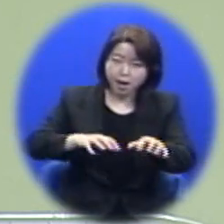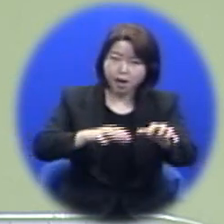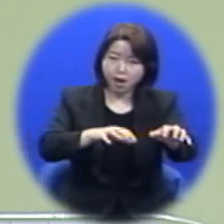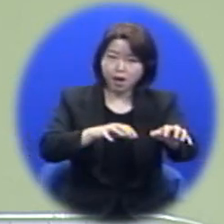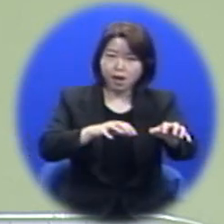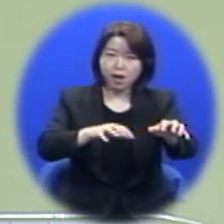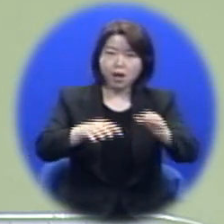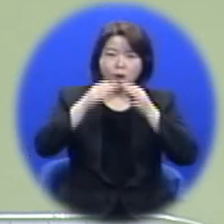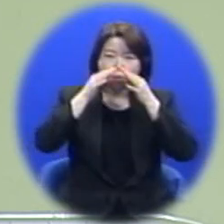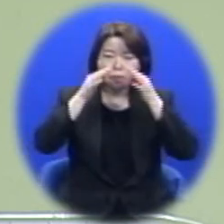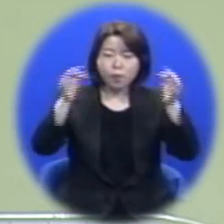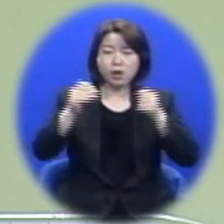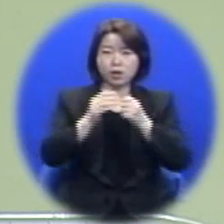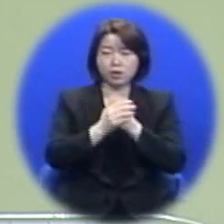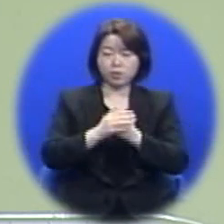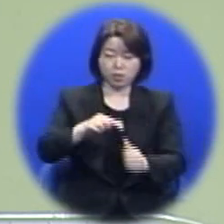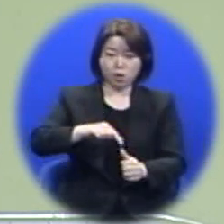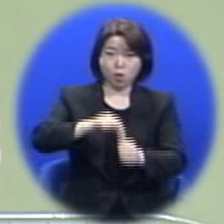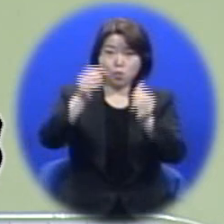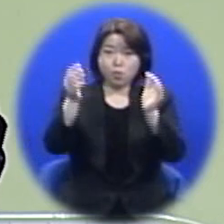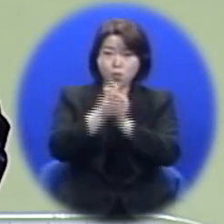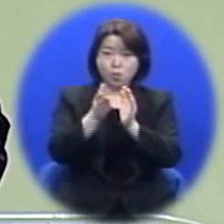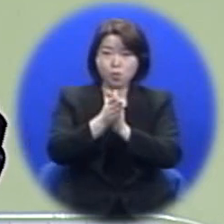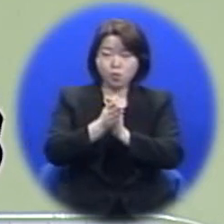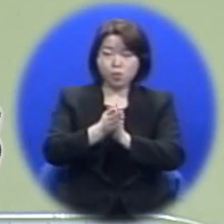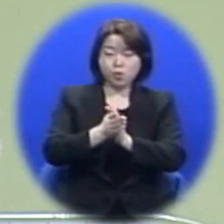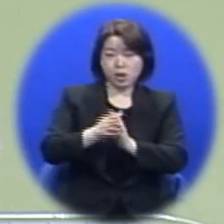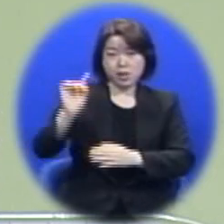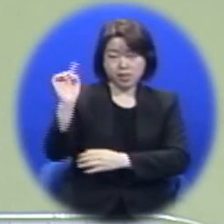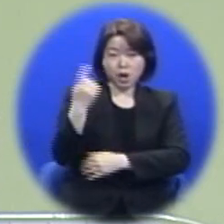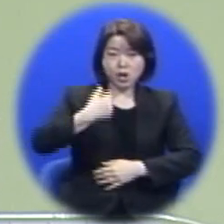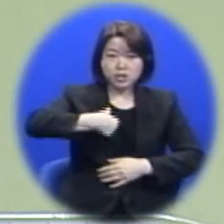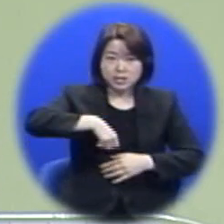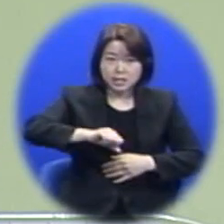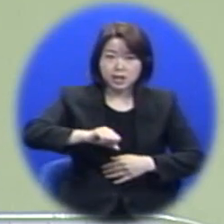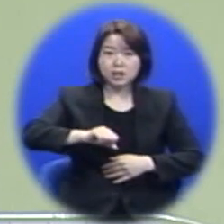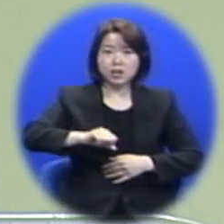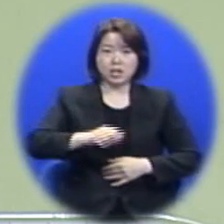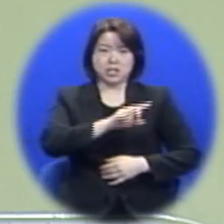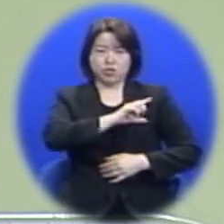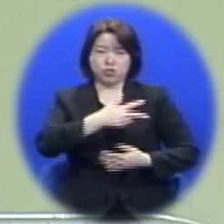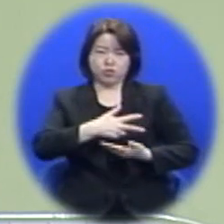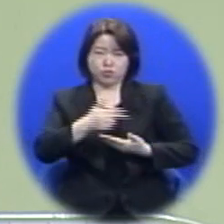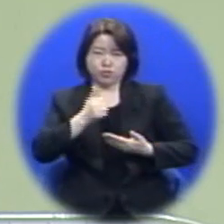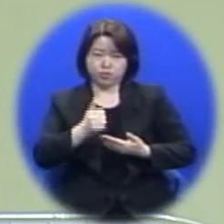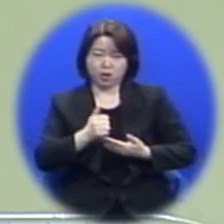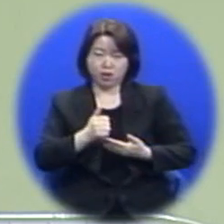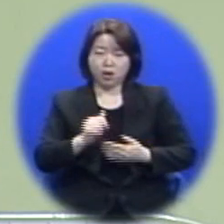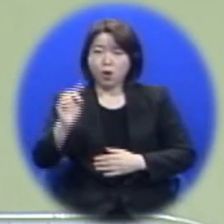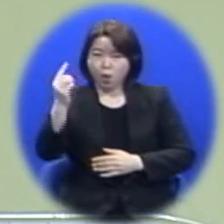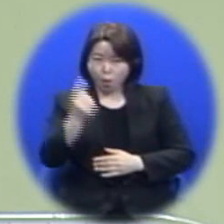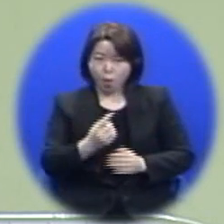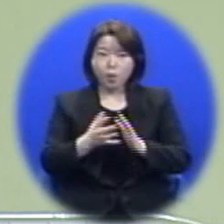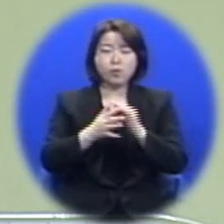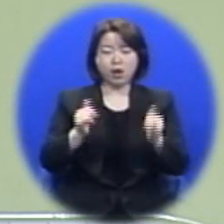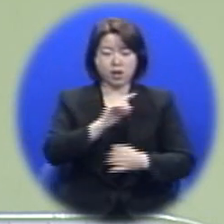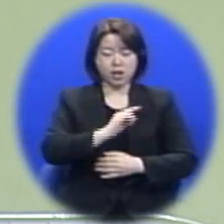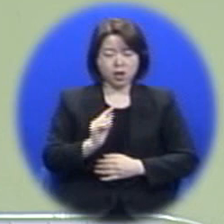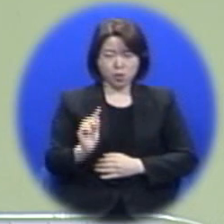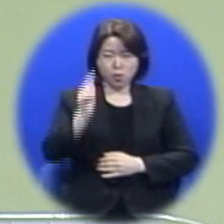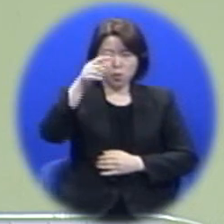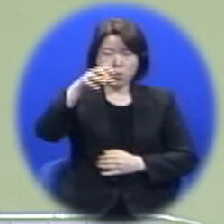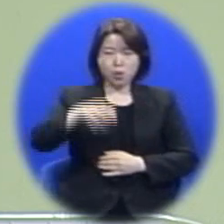다윗의 자손이여 찬송하리로다 주의 이름으로 오시는 이여 가장 높은 곳에서 호산나 하더라